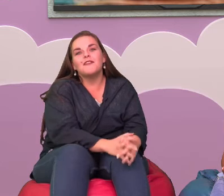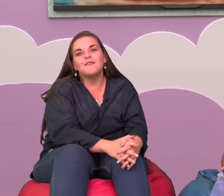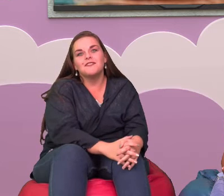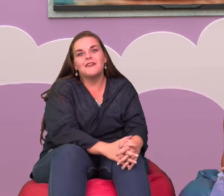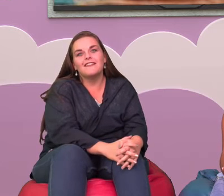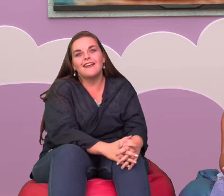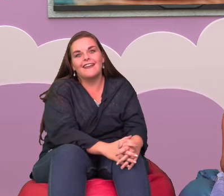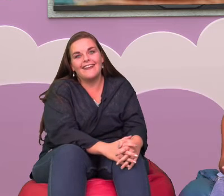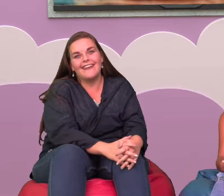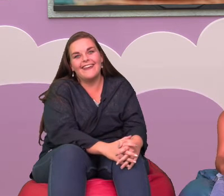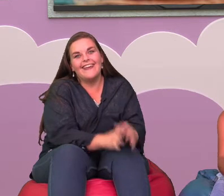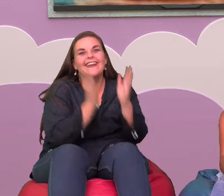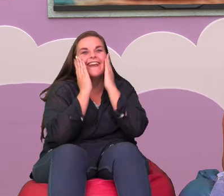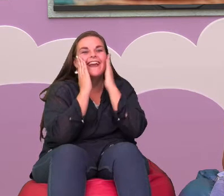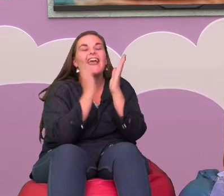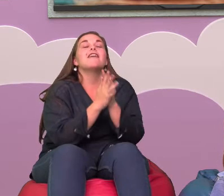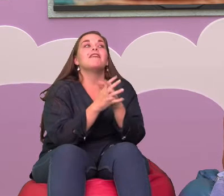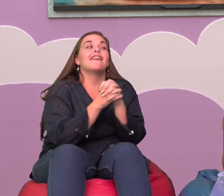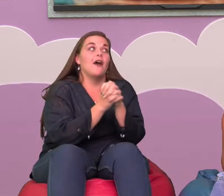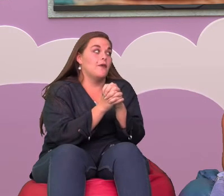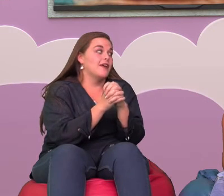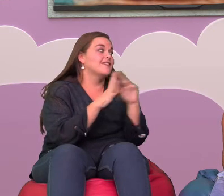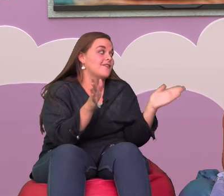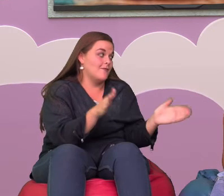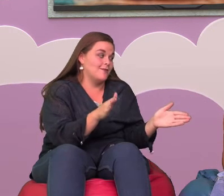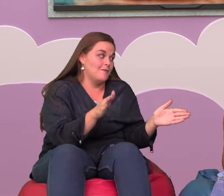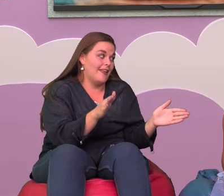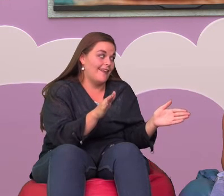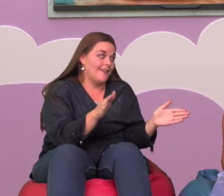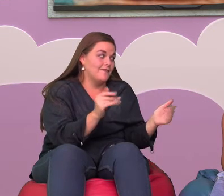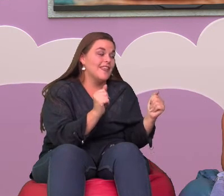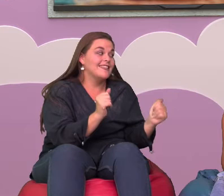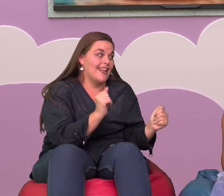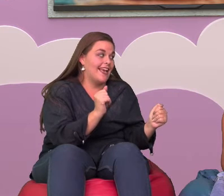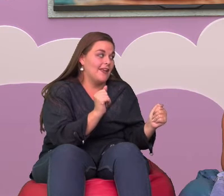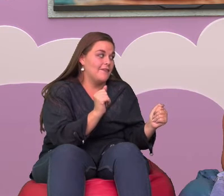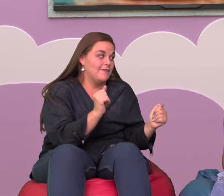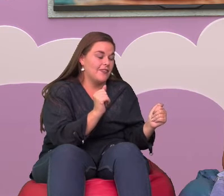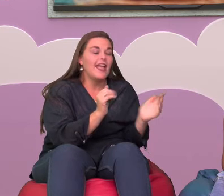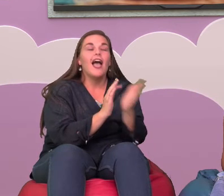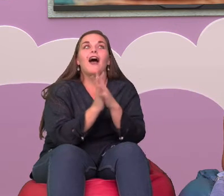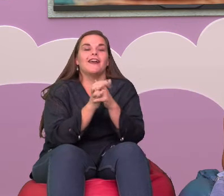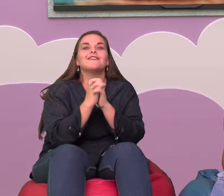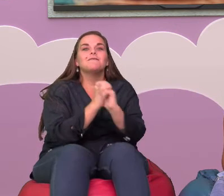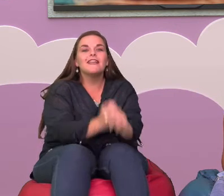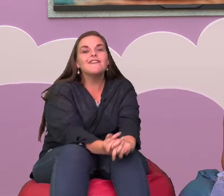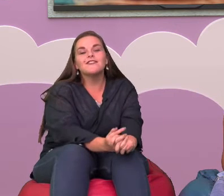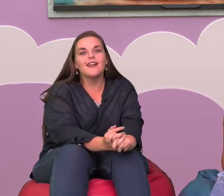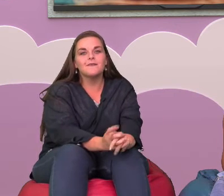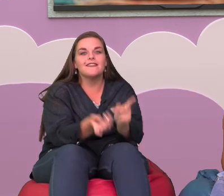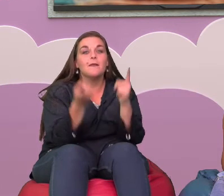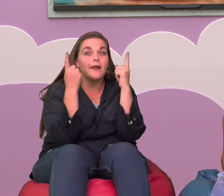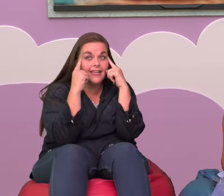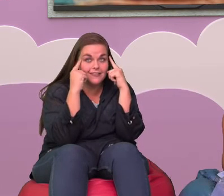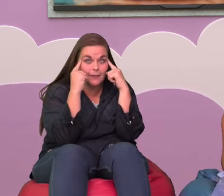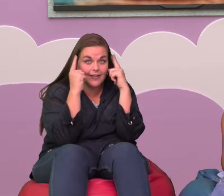het soveel pret gehad met Zoey en Ek ook, Zacky. Marissa, ek ook. Maar nou is dit tyd vir ons om pret te hê. Is jy reg? Ek is reg. Okay, so die speletjie wat ons vandag